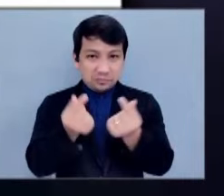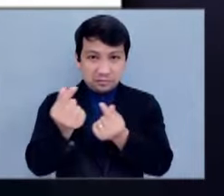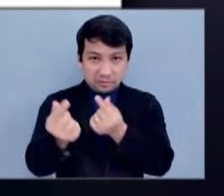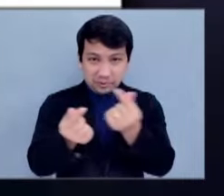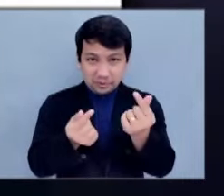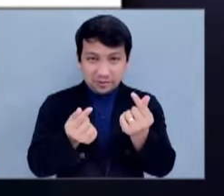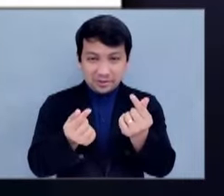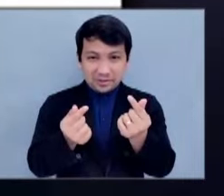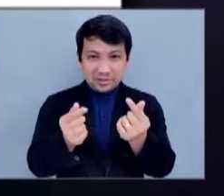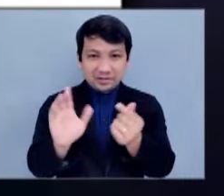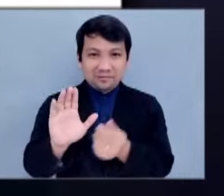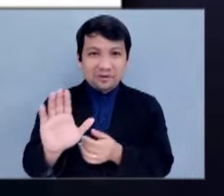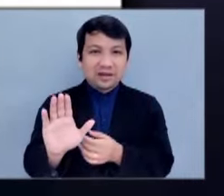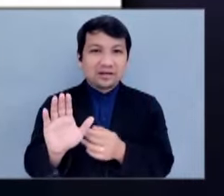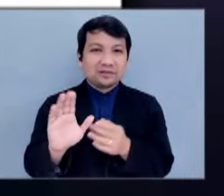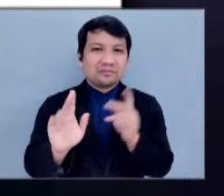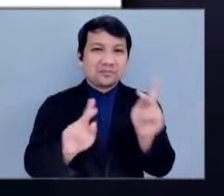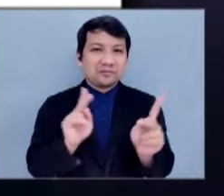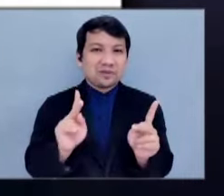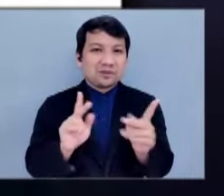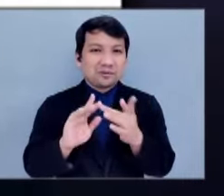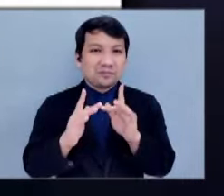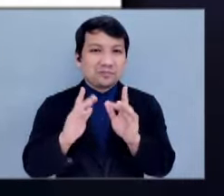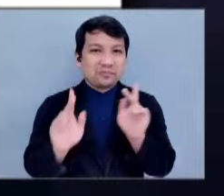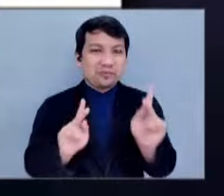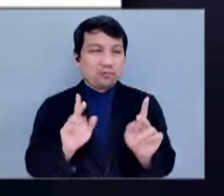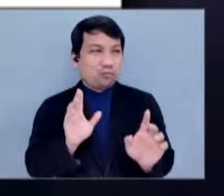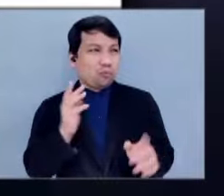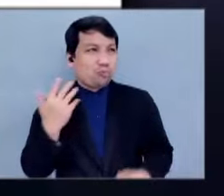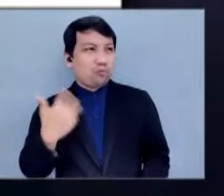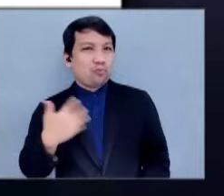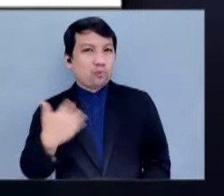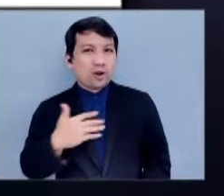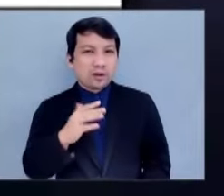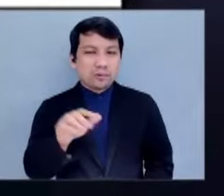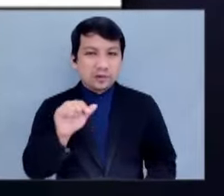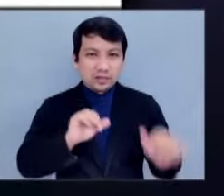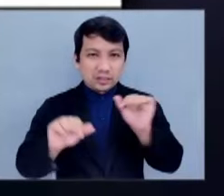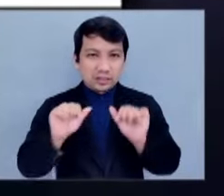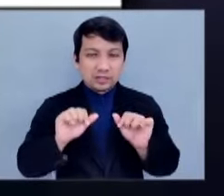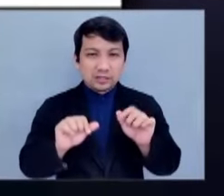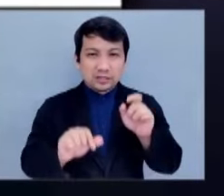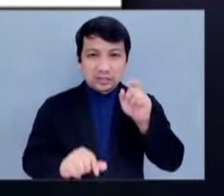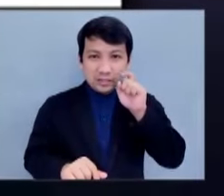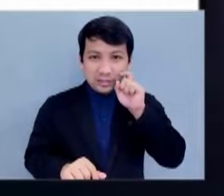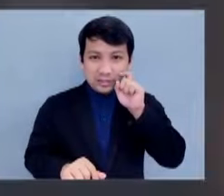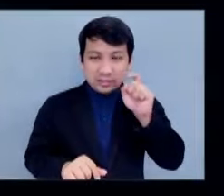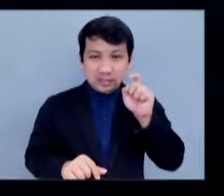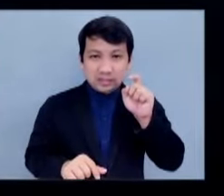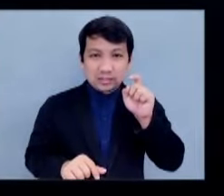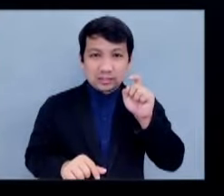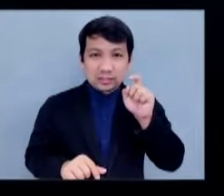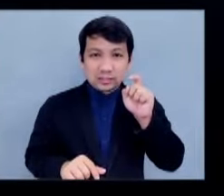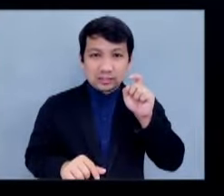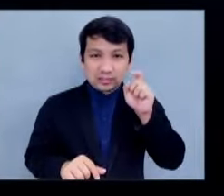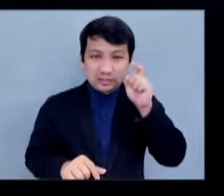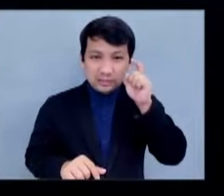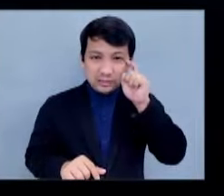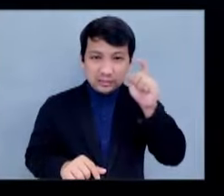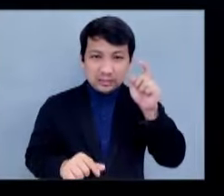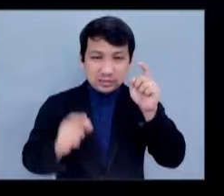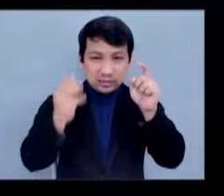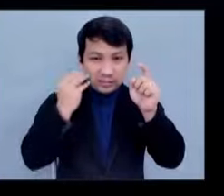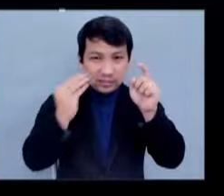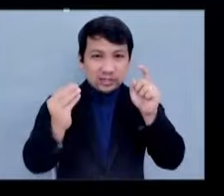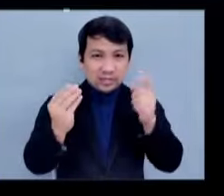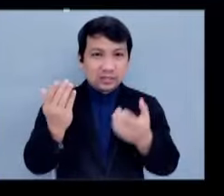mga netizen. Marami rin ang namangha sa aktingan ni Sayril at Zaijan. Isa pang trending ang